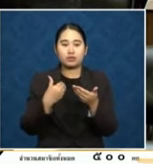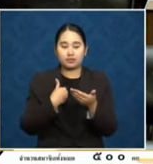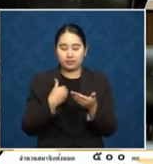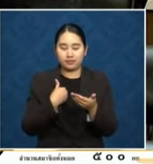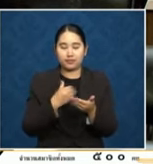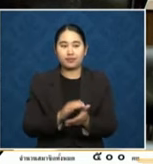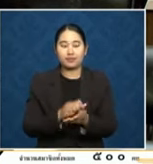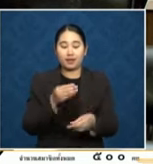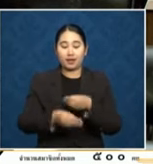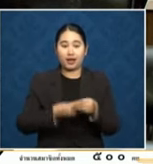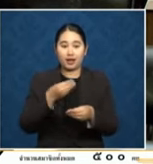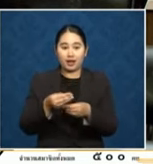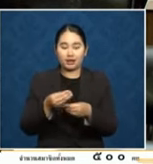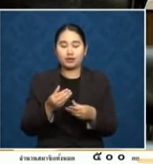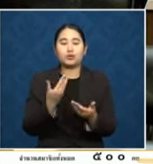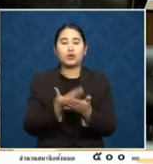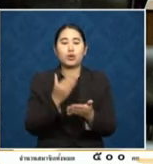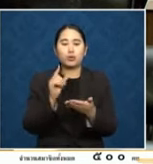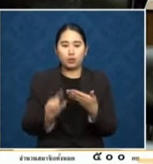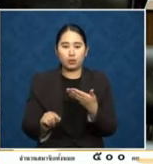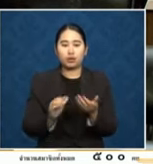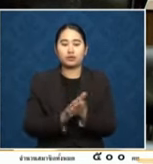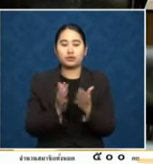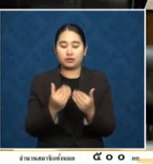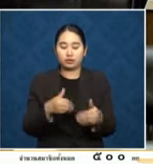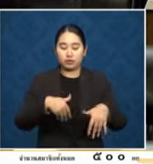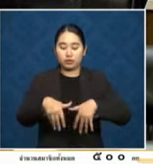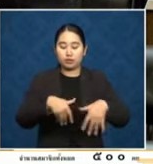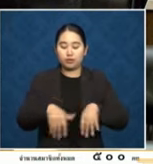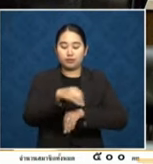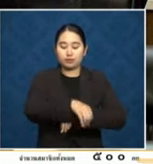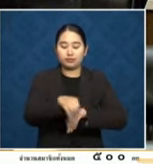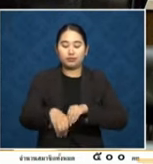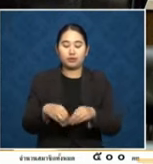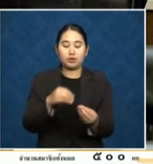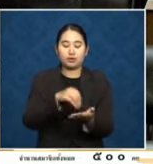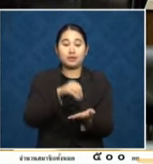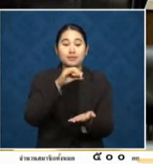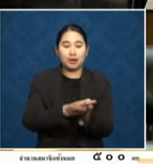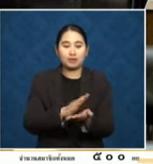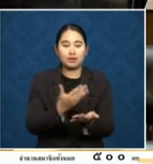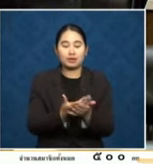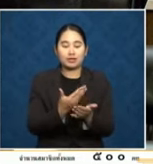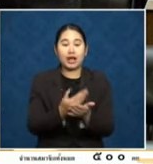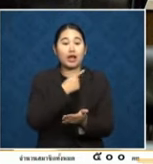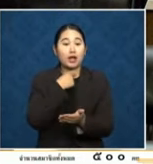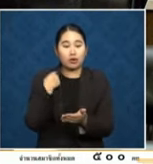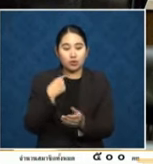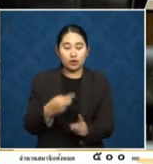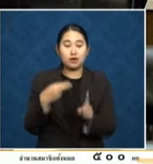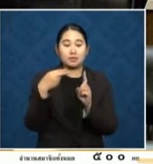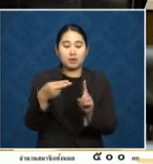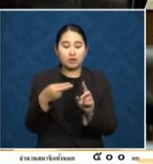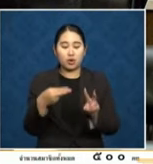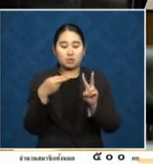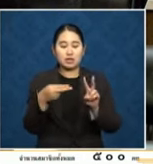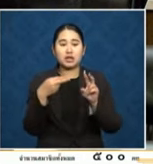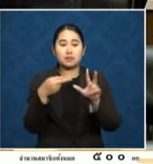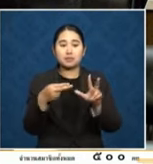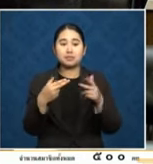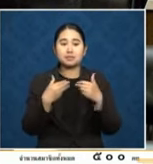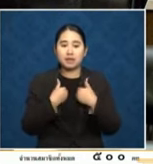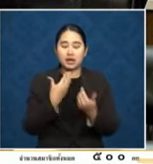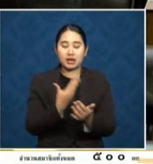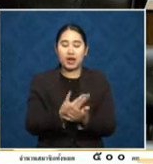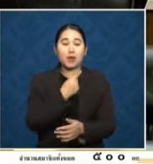ต่อ1ไร่พี่น้องเกษตรกรผู้ปลูกกระเทียมจะต้องขาดทุน 20,000 ถึง 30,000 ต่อไร่ขาดต้นทุ